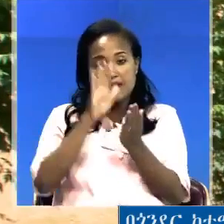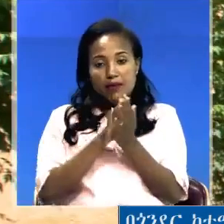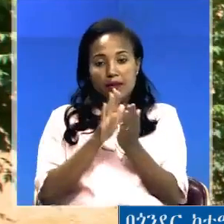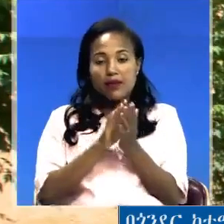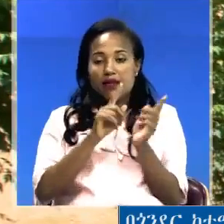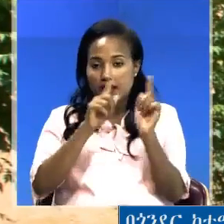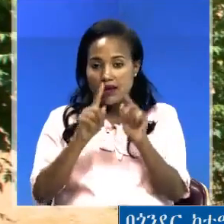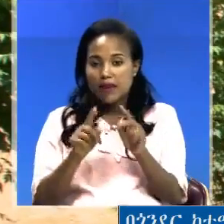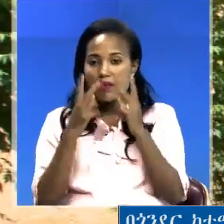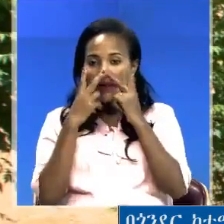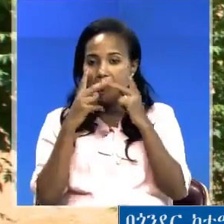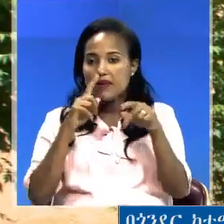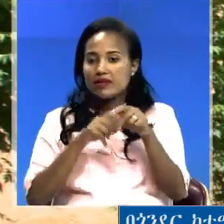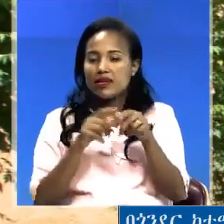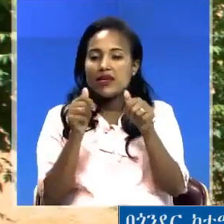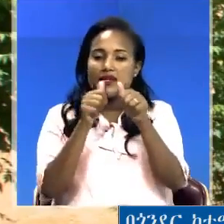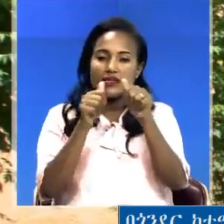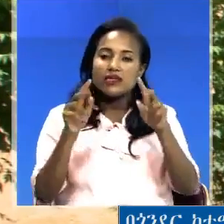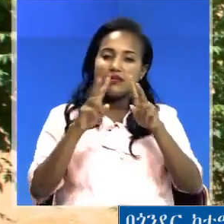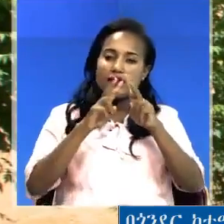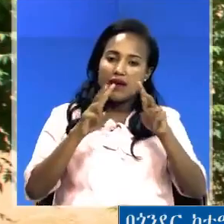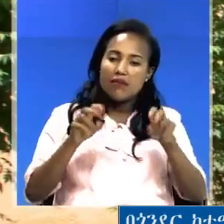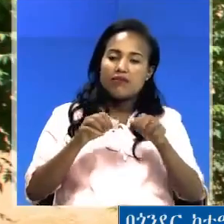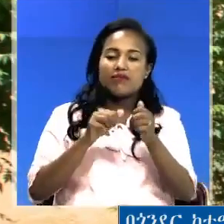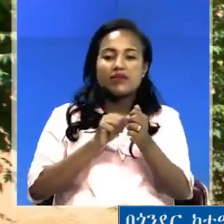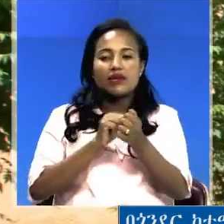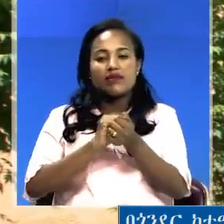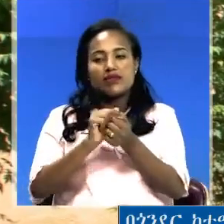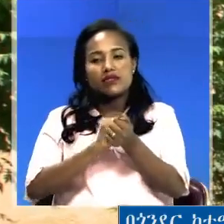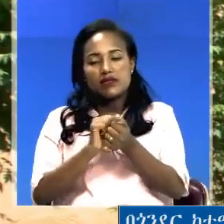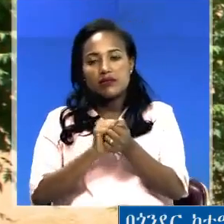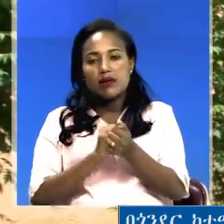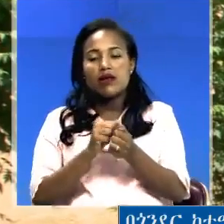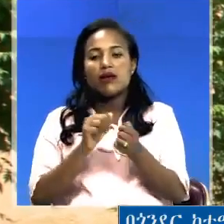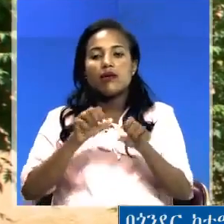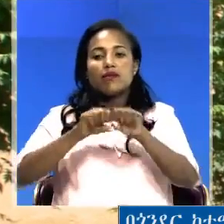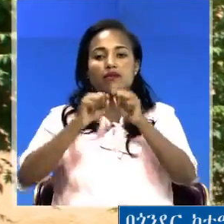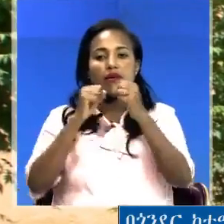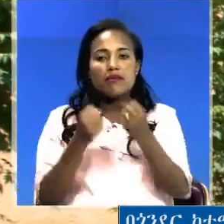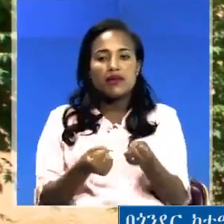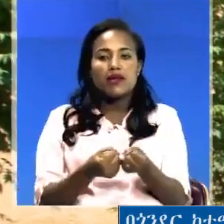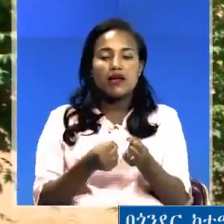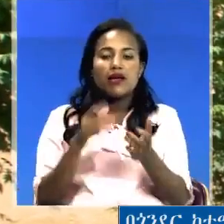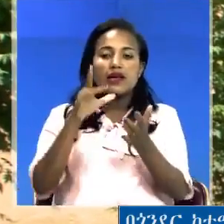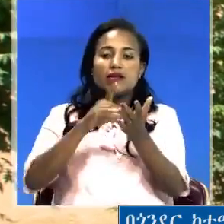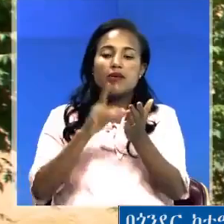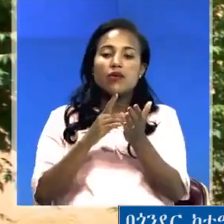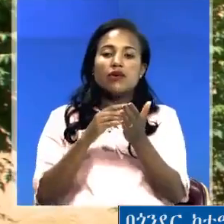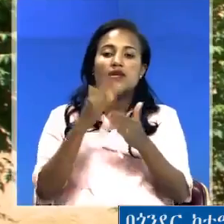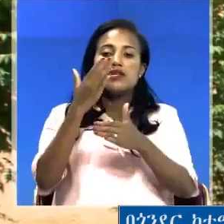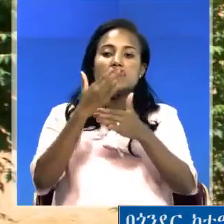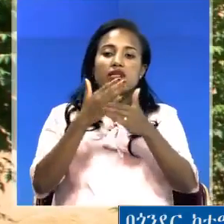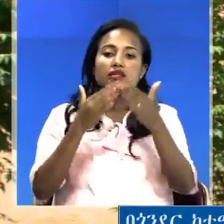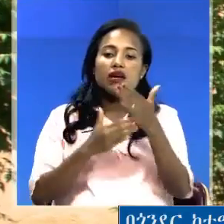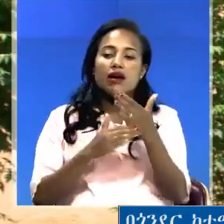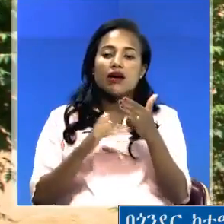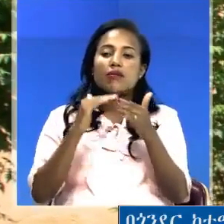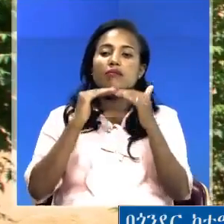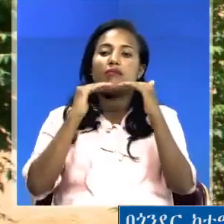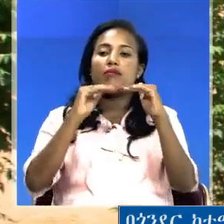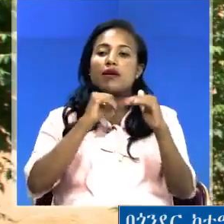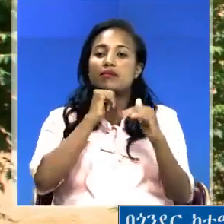ሰዓት እጅግ በጣም በፈራረሰ በወዳደቀና በከተማው ስታንዳርድ ሊመጥን በማይችል ሁኔታ ስላገኘ